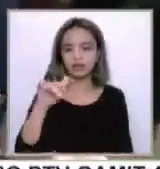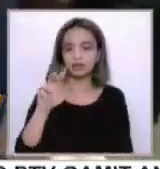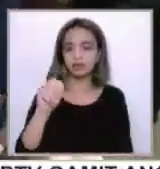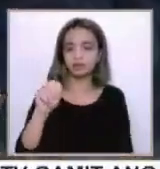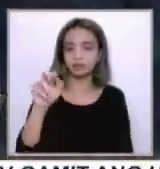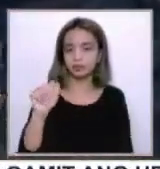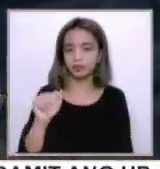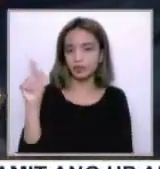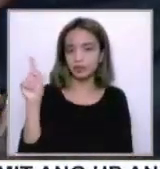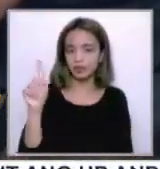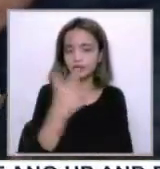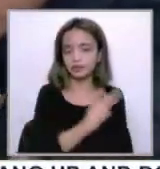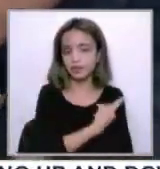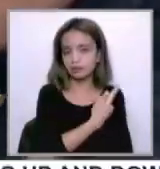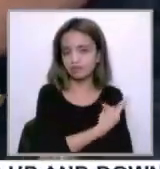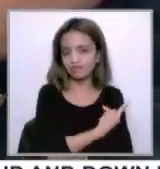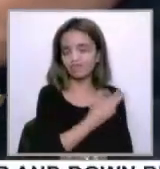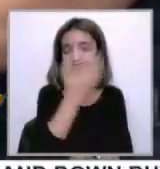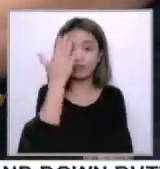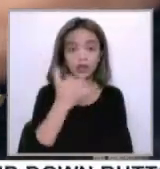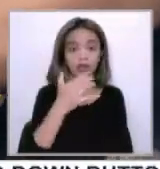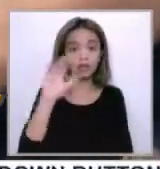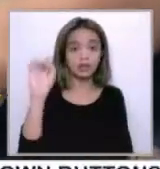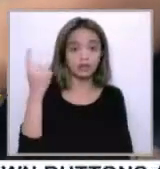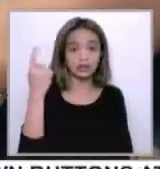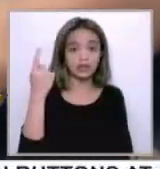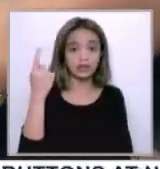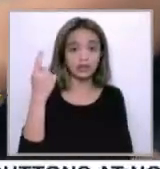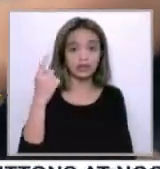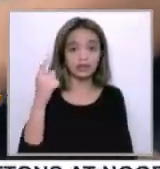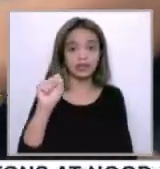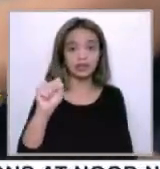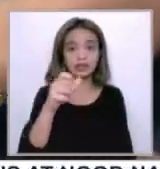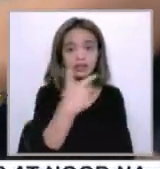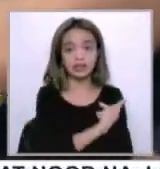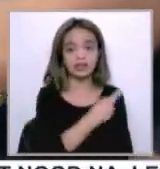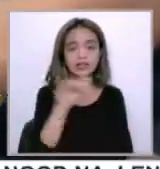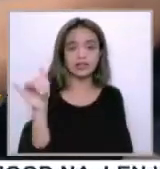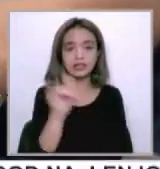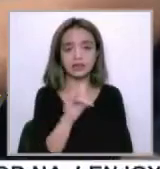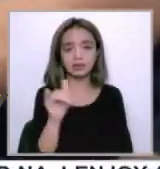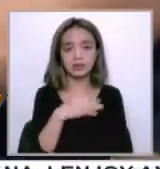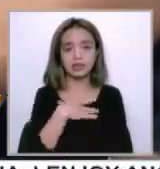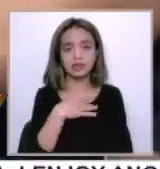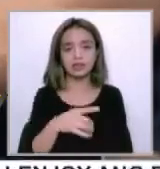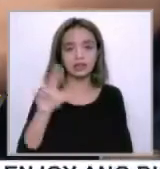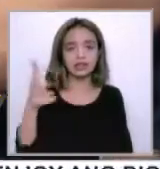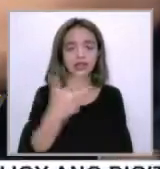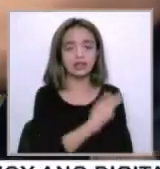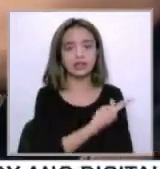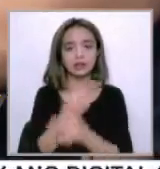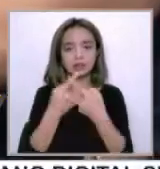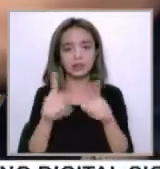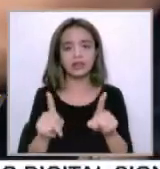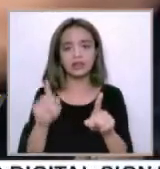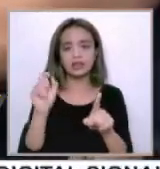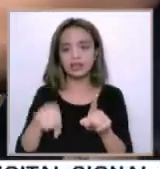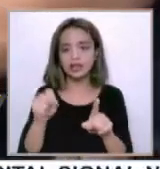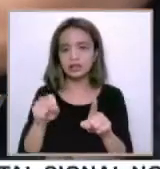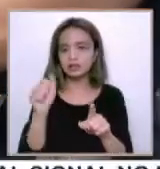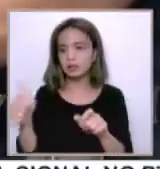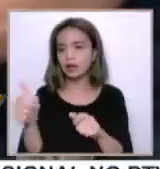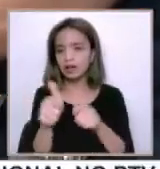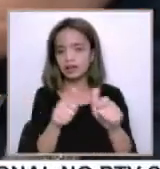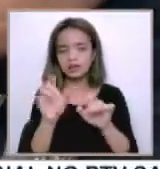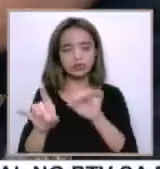homologous vaccination. Gaya ng mga nauna ng dose, Sinovac vaccine din ang napili ng booster shot. Bagamat may kalayaan silang pumili ng brand ng bakuna para